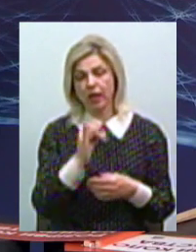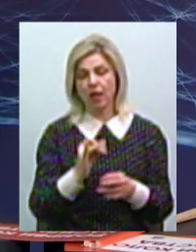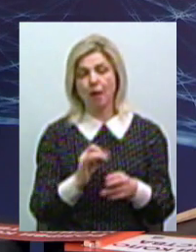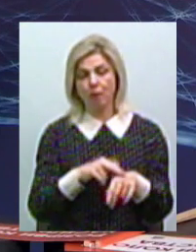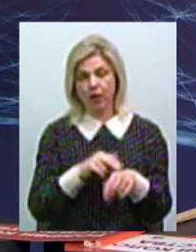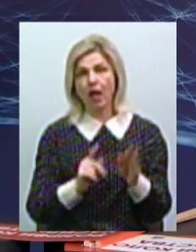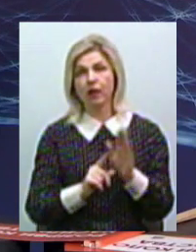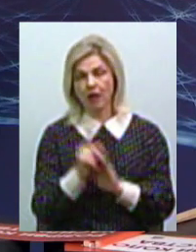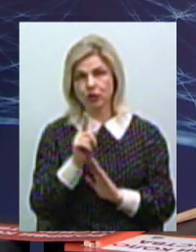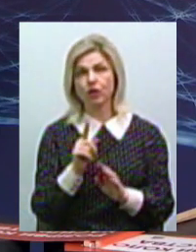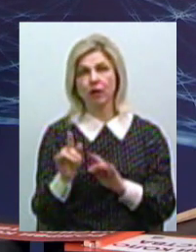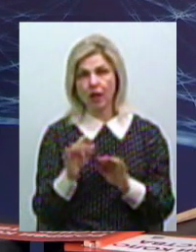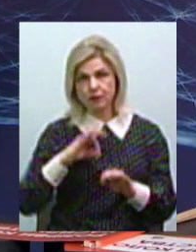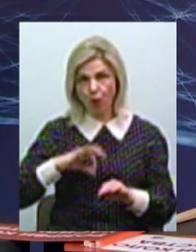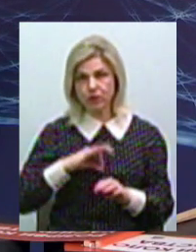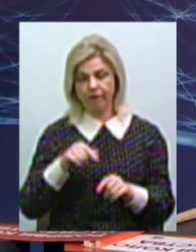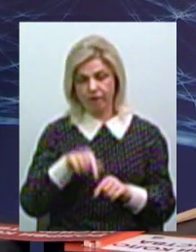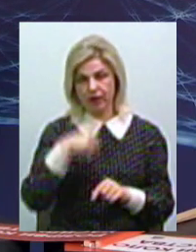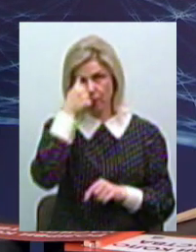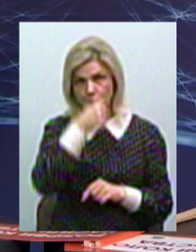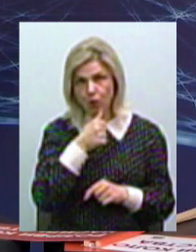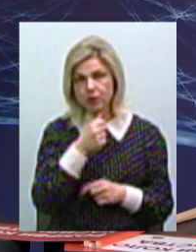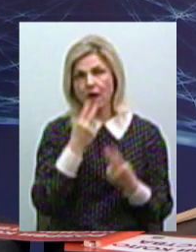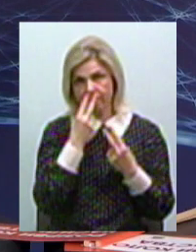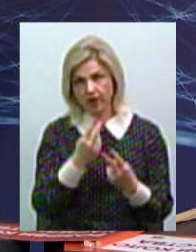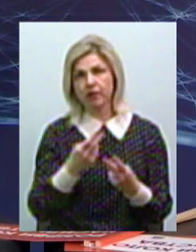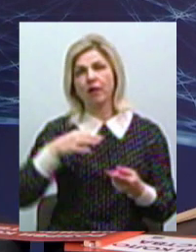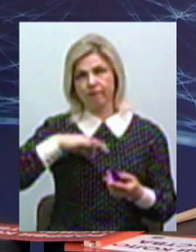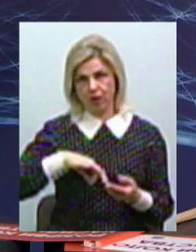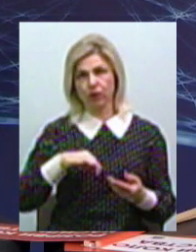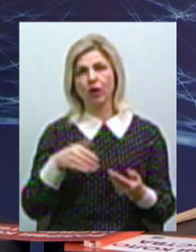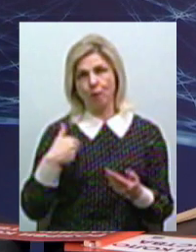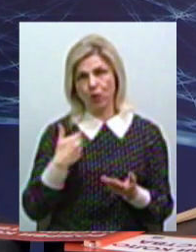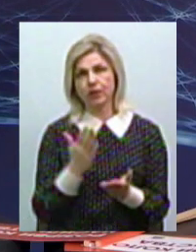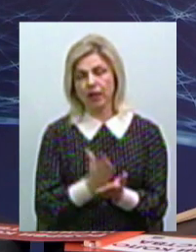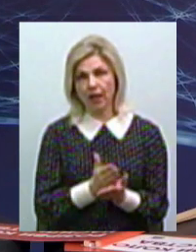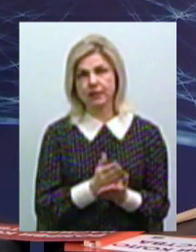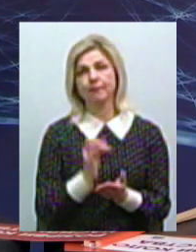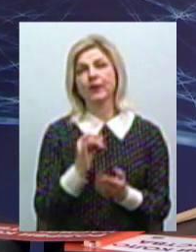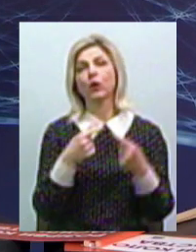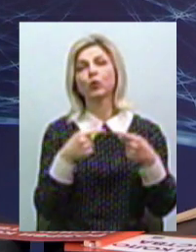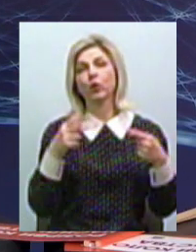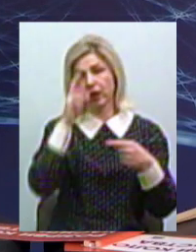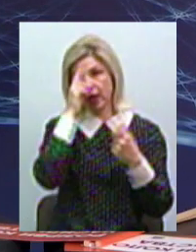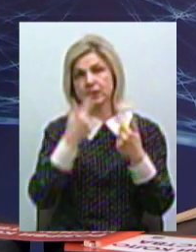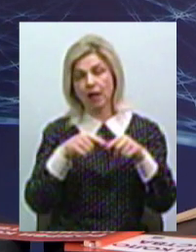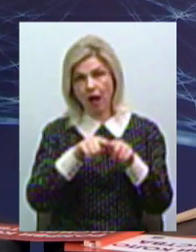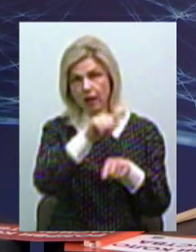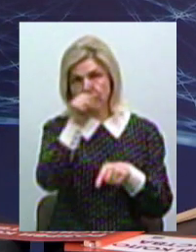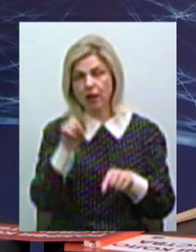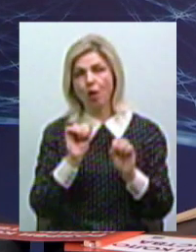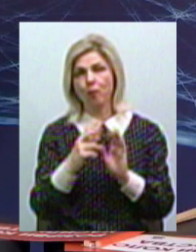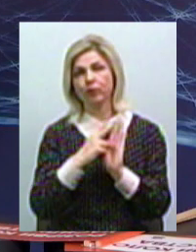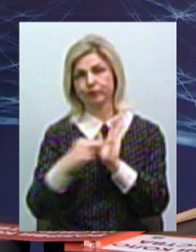свою ефективність. Тому я вважаю, що інші країни навіть можуть брати за приклад ті заходи,